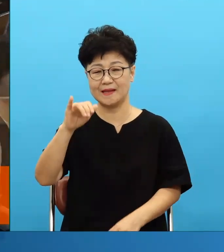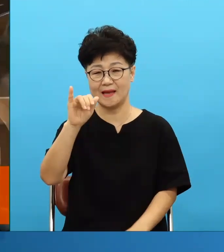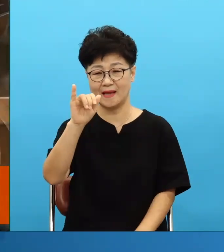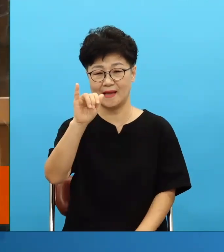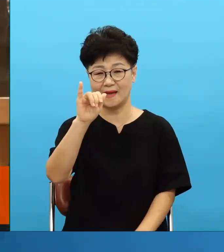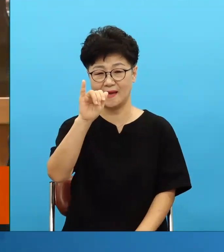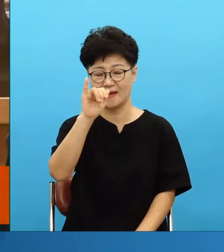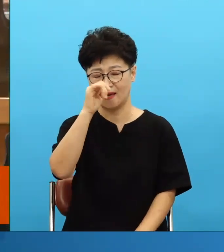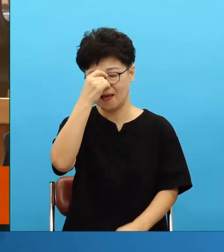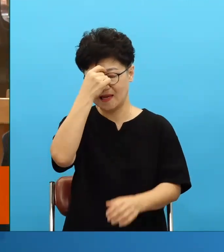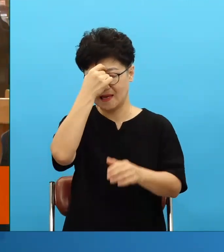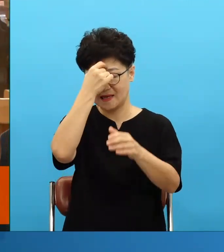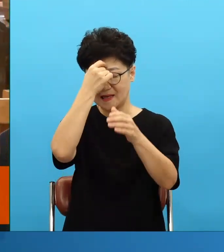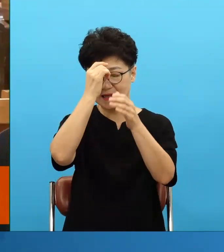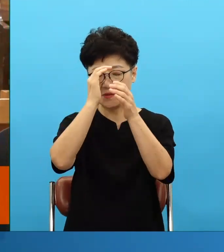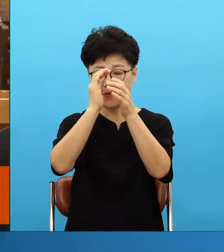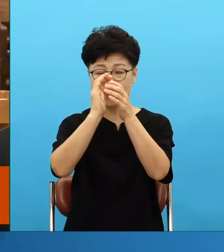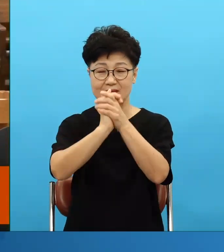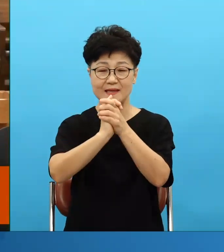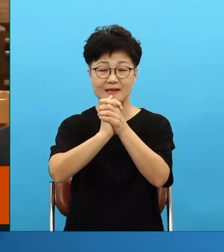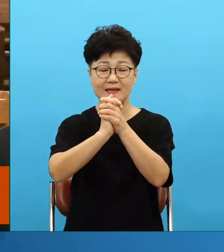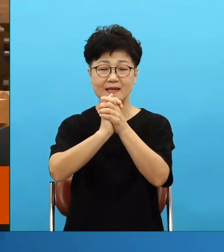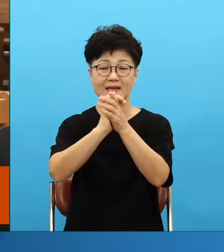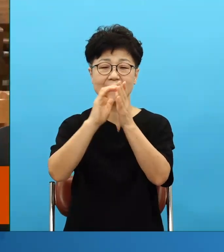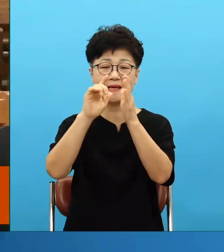있네. 기도